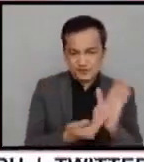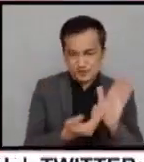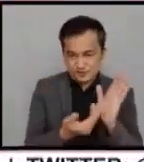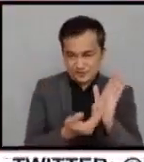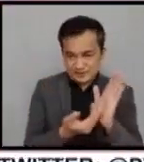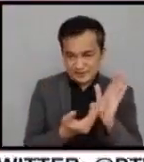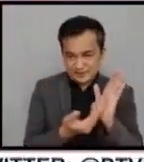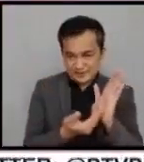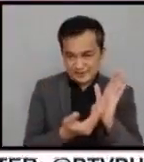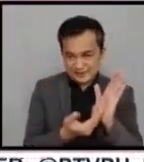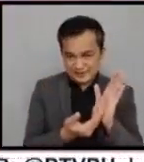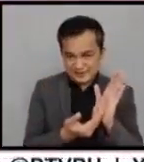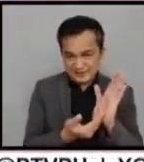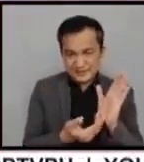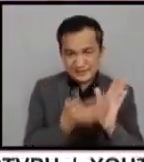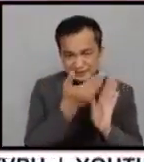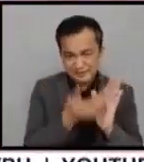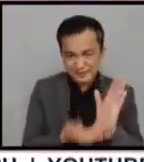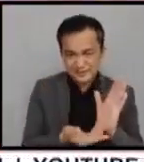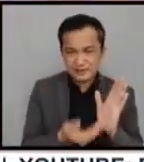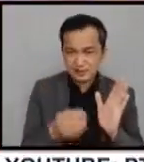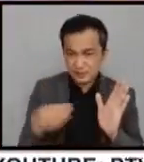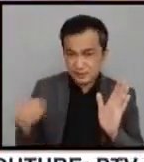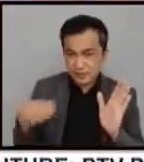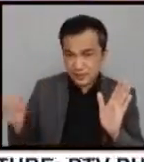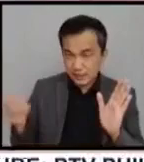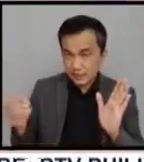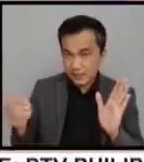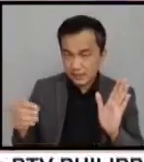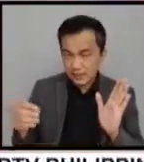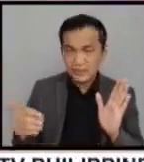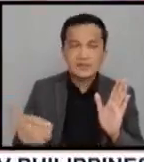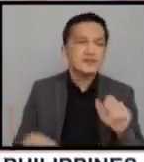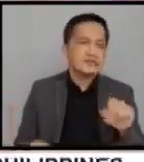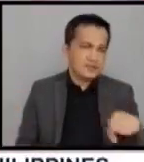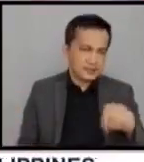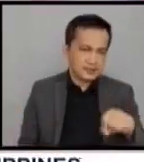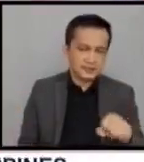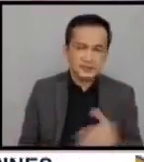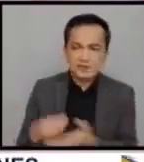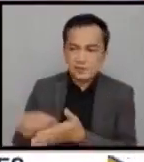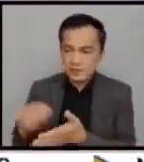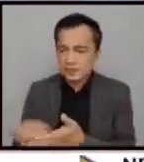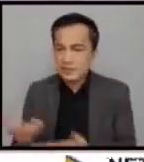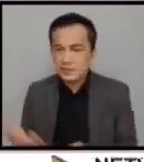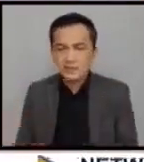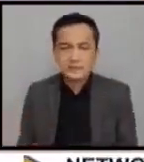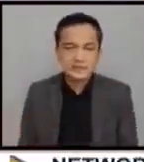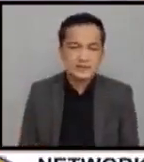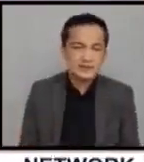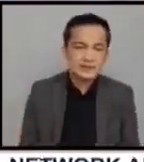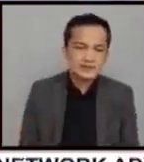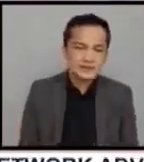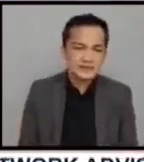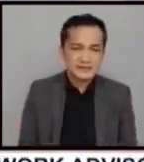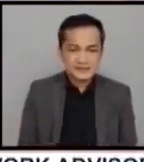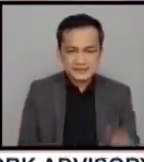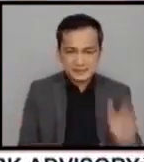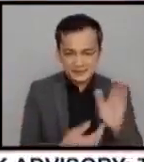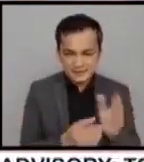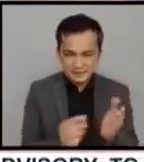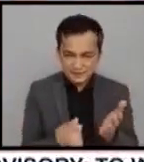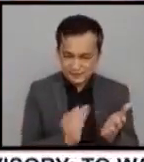ito, nabibili tong mga to? Yes po. Doon din? Yes po. Ha? Ayan, papakita natin ang ganyan. Yan.